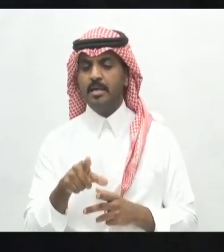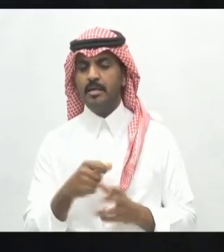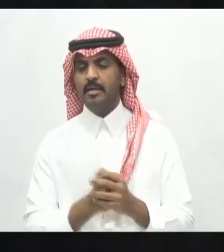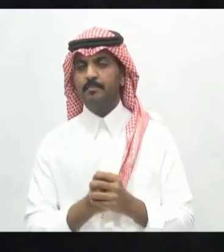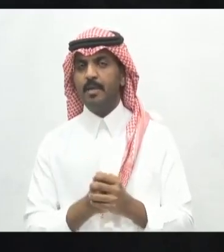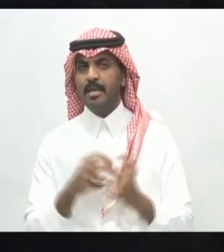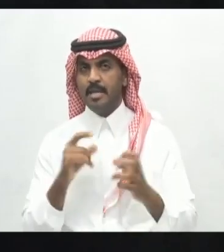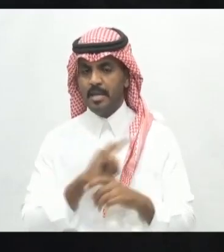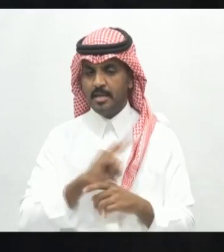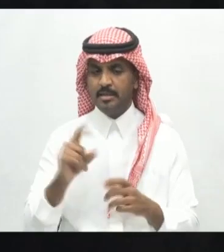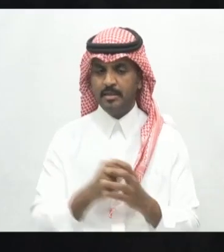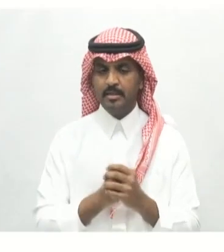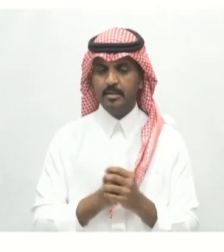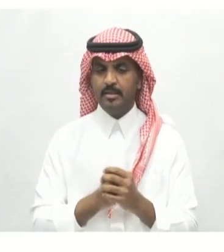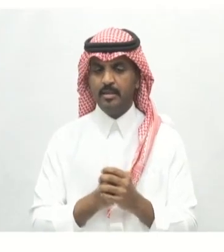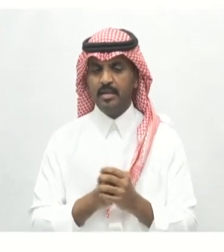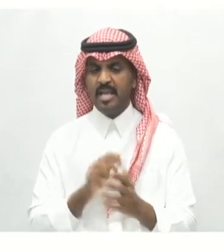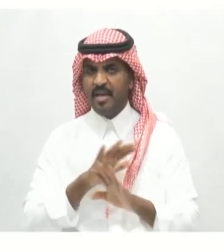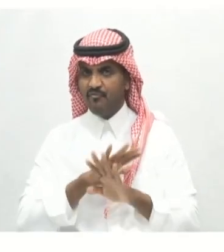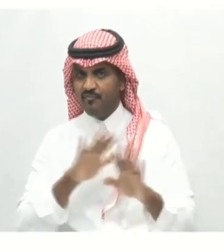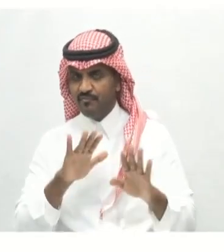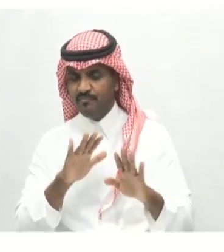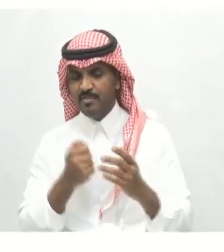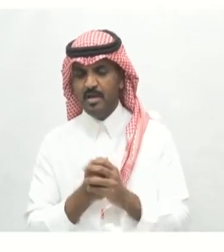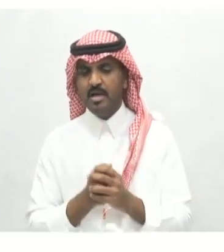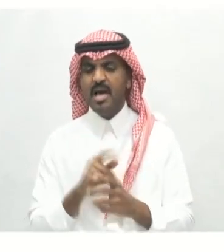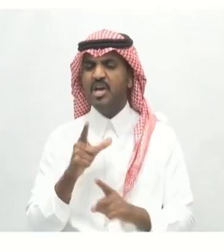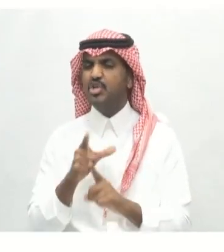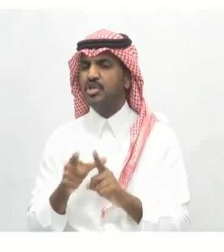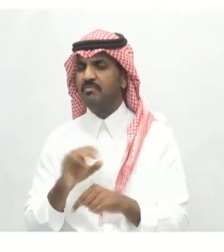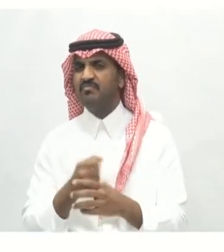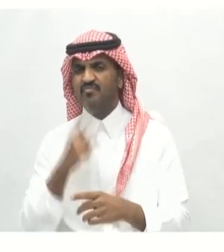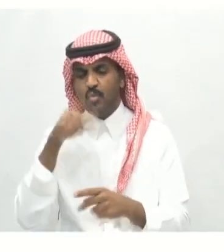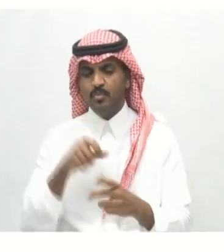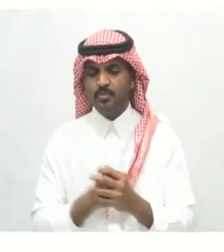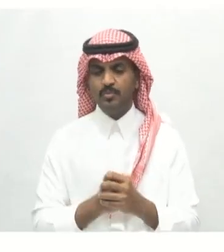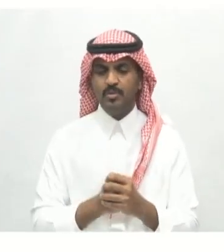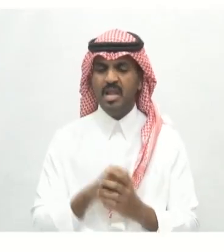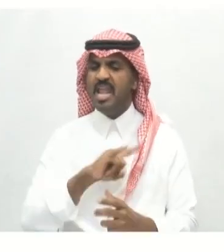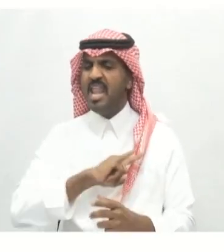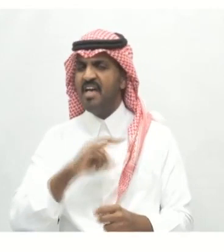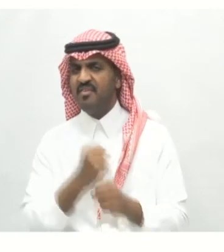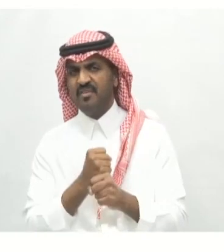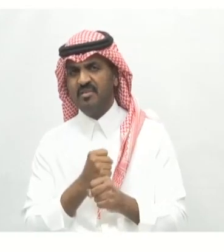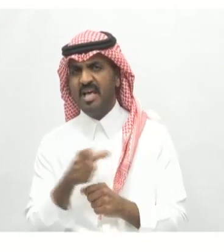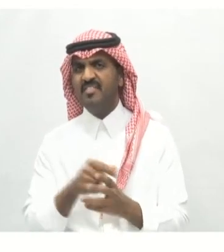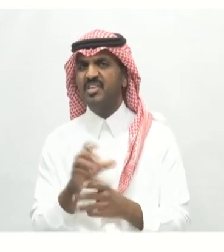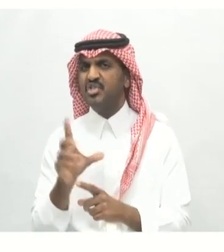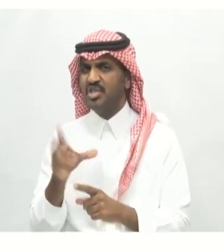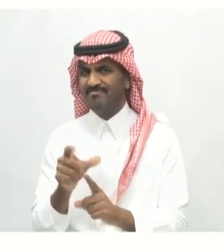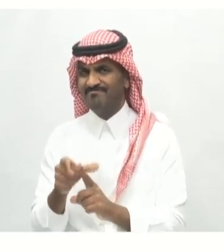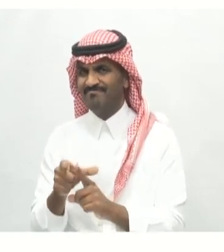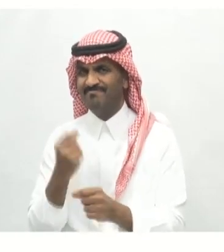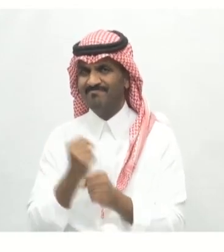النهي يقتض الكف عن المنهي عن فورا لا تفعل يعني تترك هذا المنهي عن